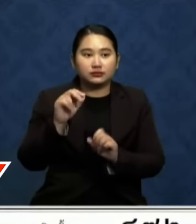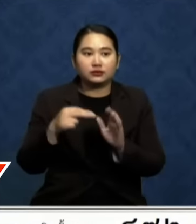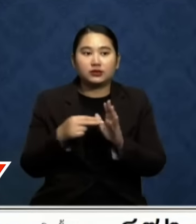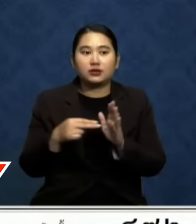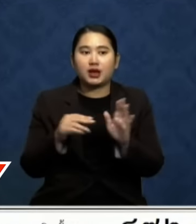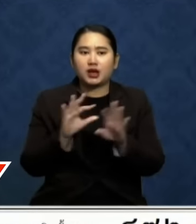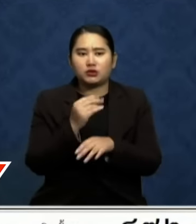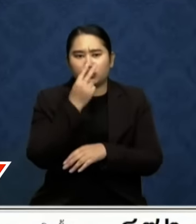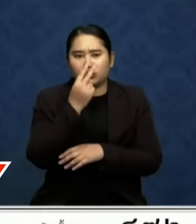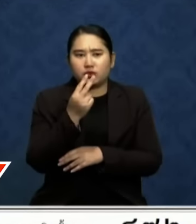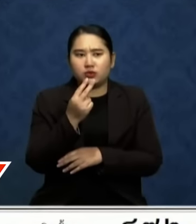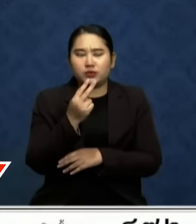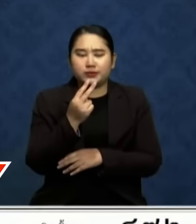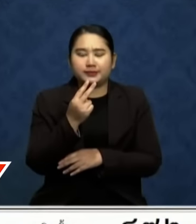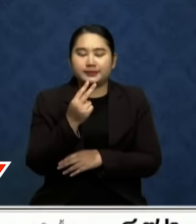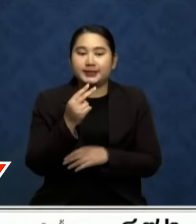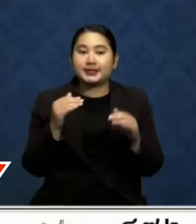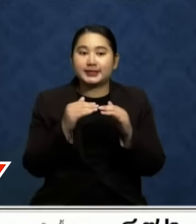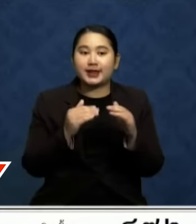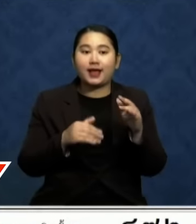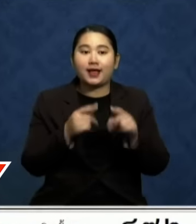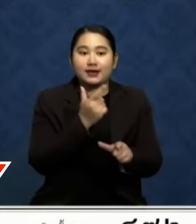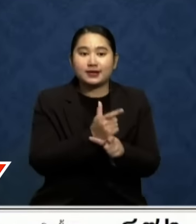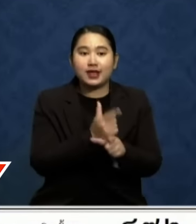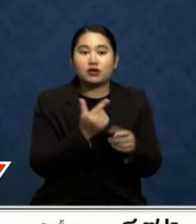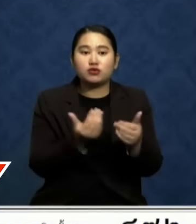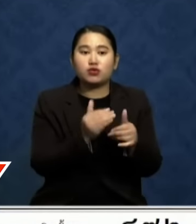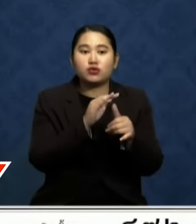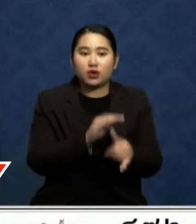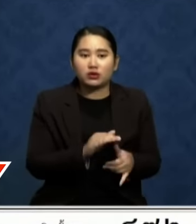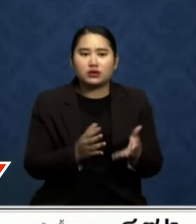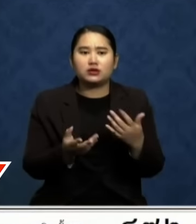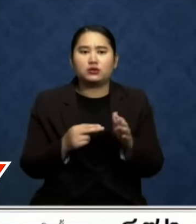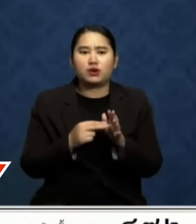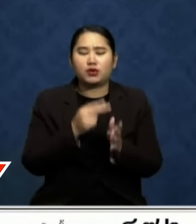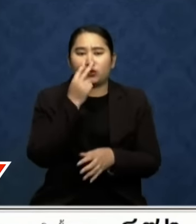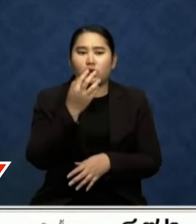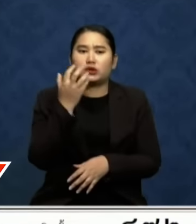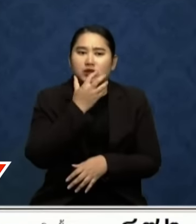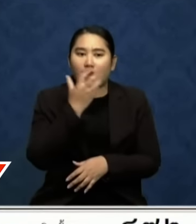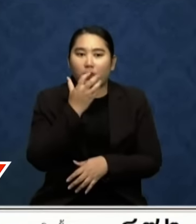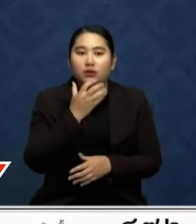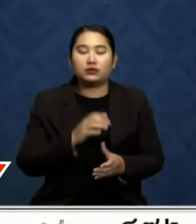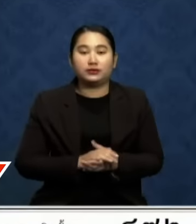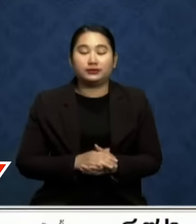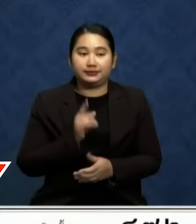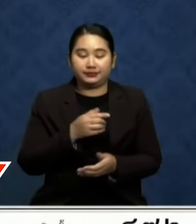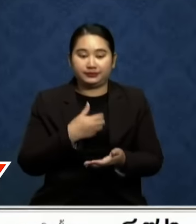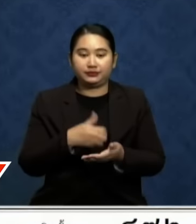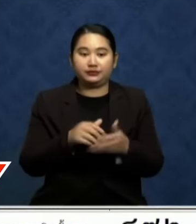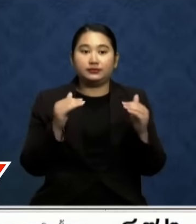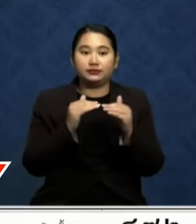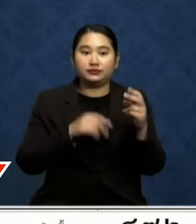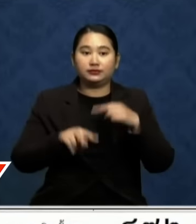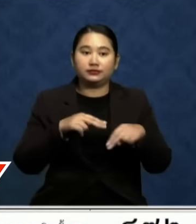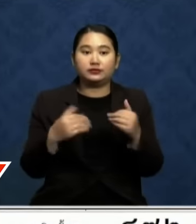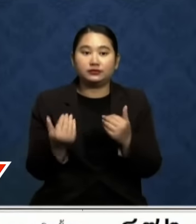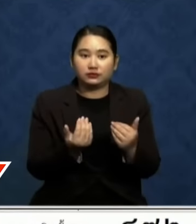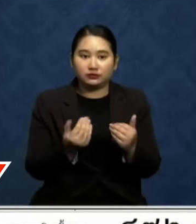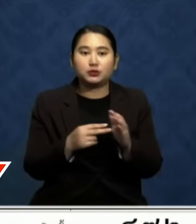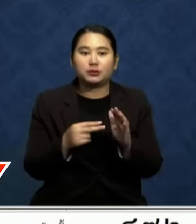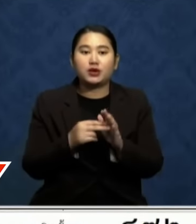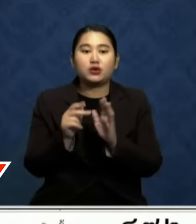อนสิทธิการเลี้ยงดูบุตรอันนี้ก็ยิ่งน่าขำกว่าเดิมเพราะว่าจริงๆเนี่ยสิทธิการเลี้ยงดูบุตรมันมีอยู่แล้ว